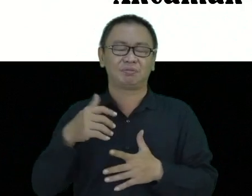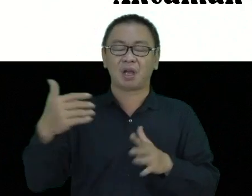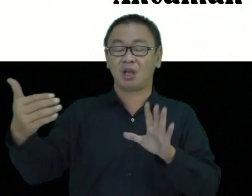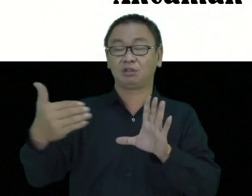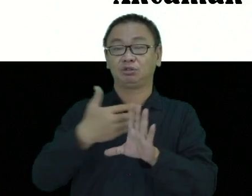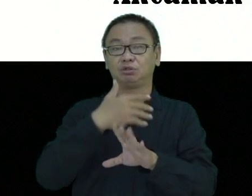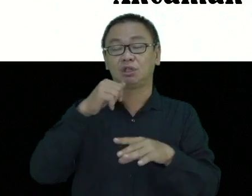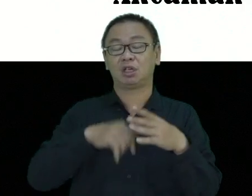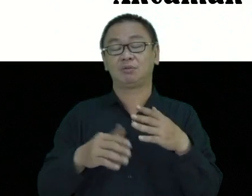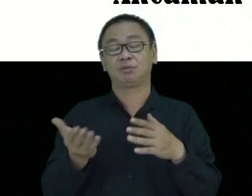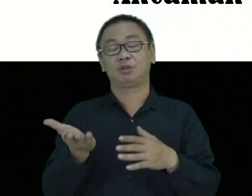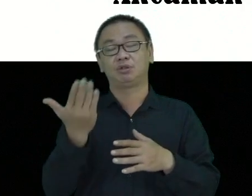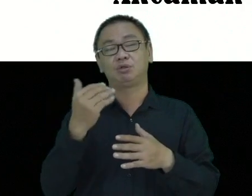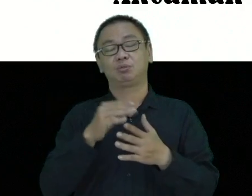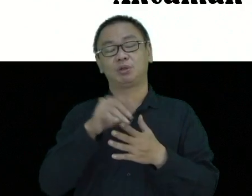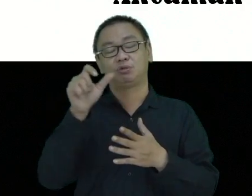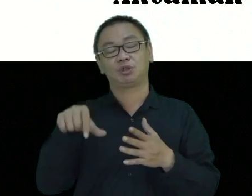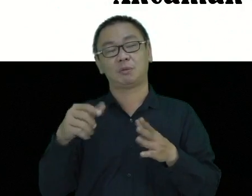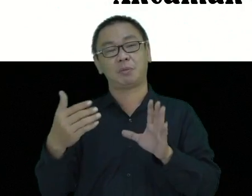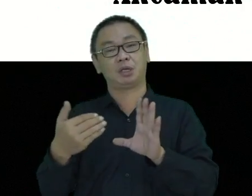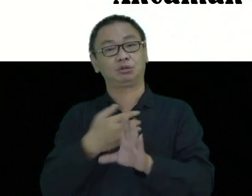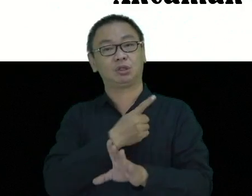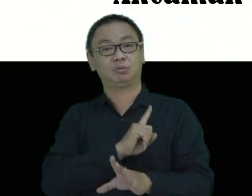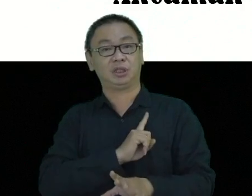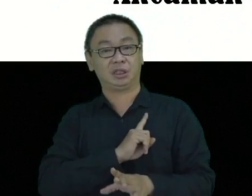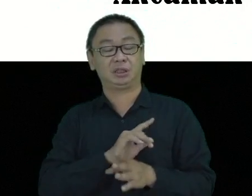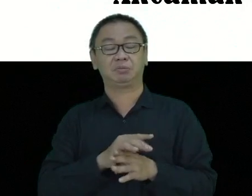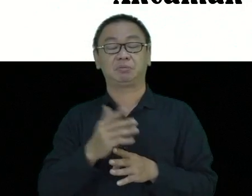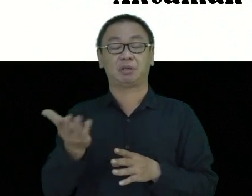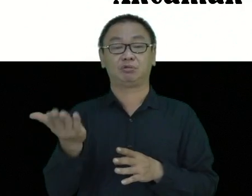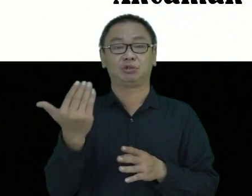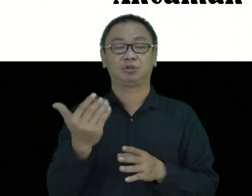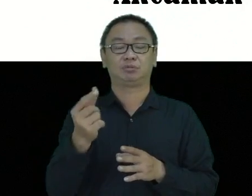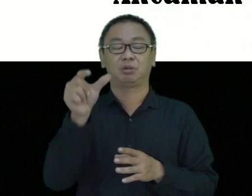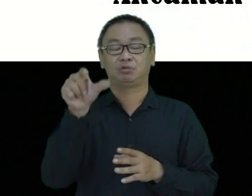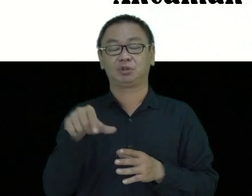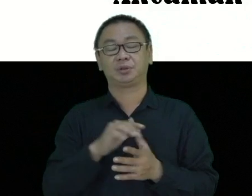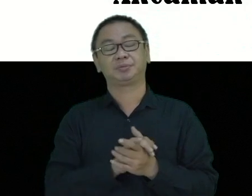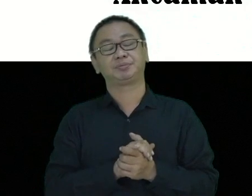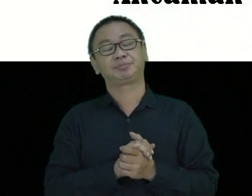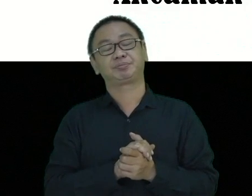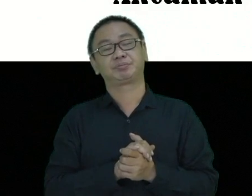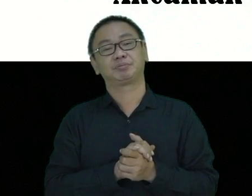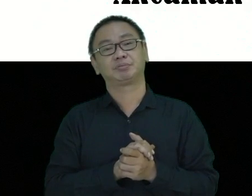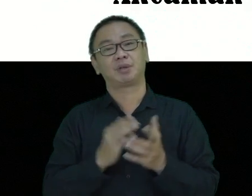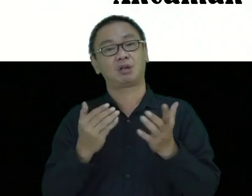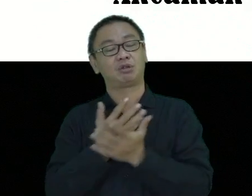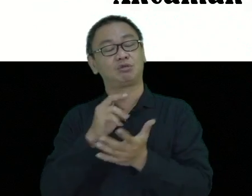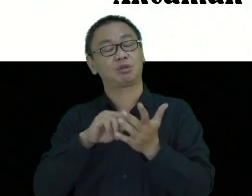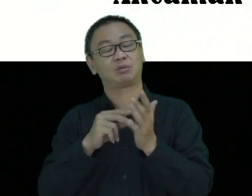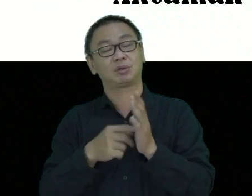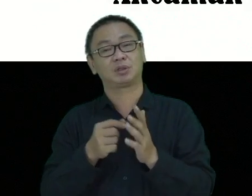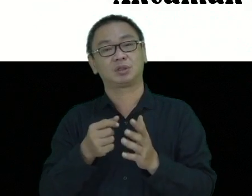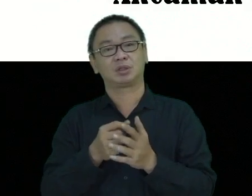hidup manusia, masuk ke dalam diri manusia. Jadi saudara, melalui ungkapan ini, Yesus